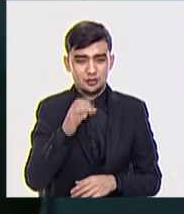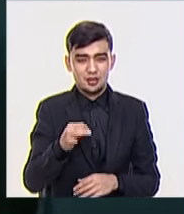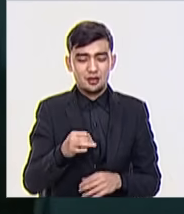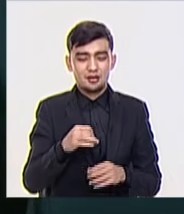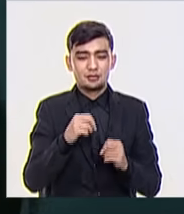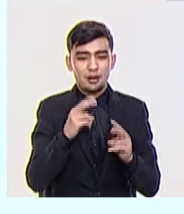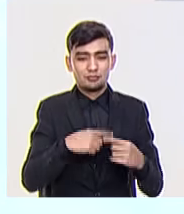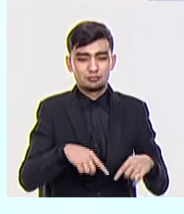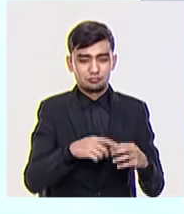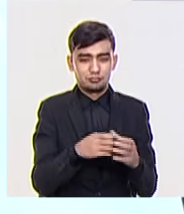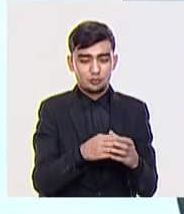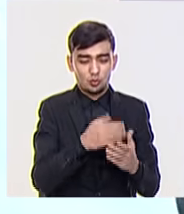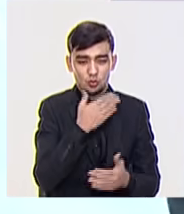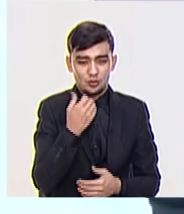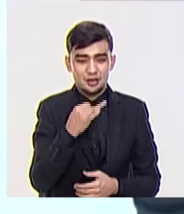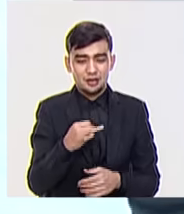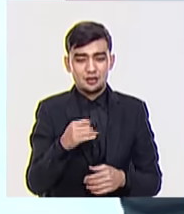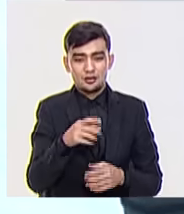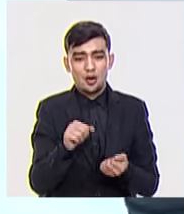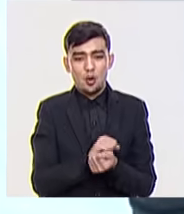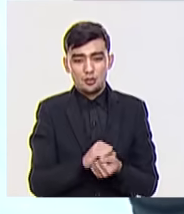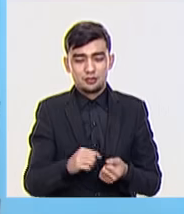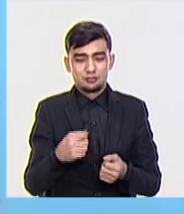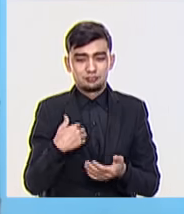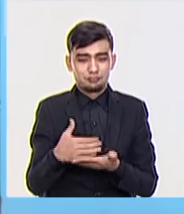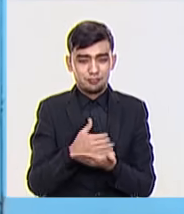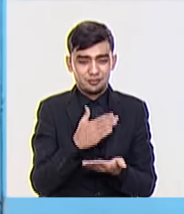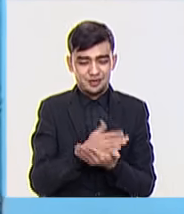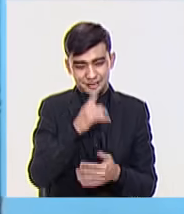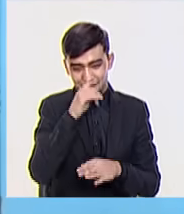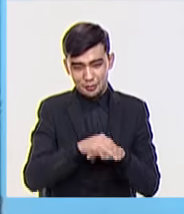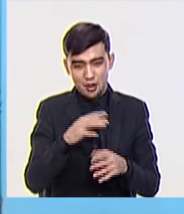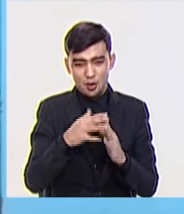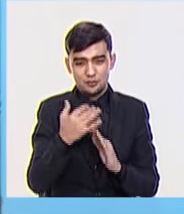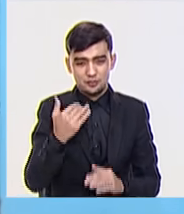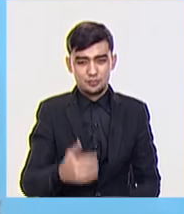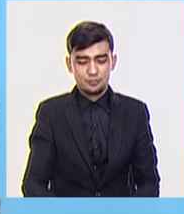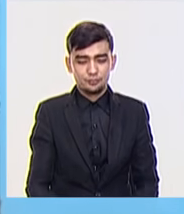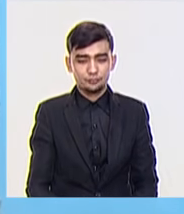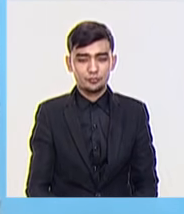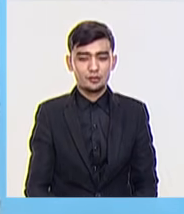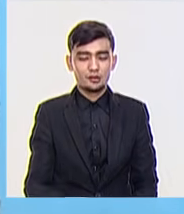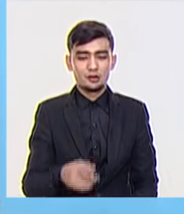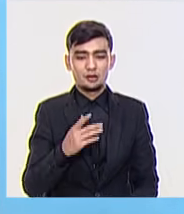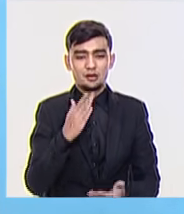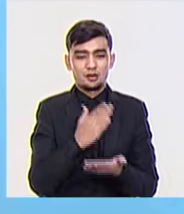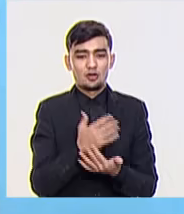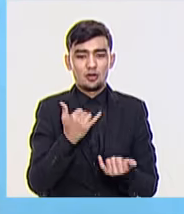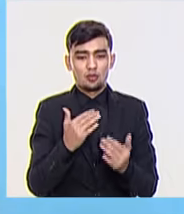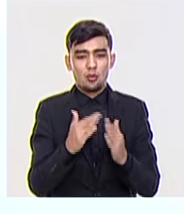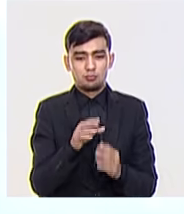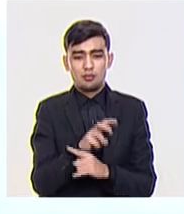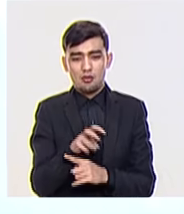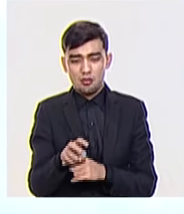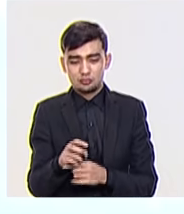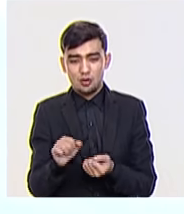белгілі кәсіпорын болмағандықтан тиісті құжаттарды түгендеп жүрміз, дейді ауыл әкімі. Бір жерде тағы бір прорыв бар шығар. Соны іздеп іздейді, қазір үйге жүріп